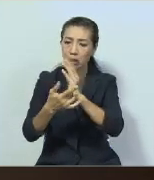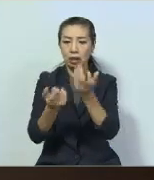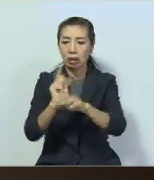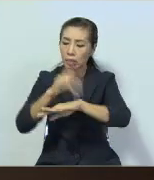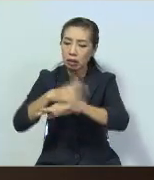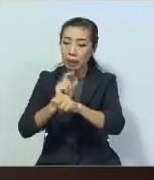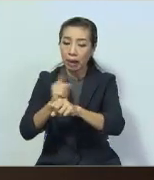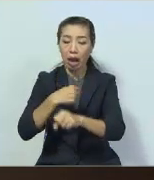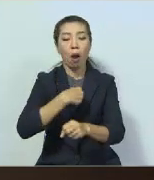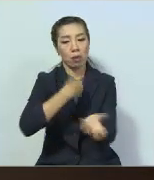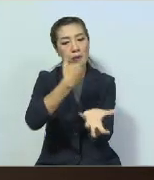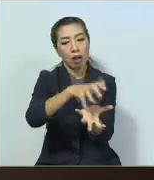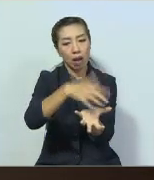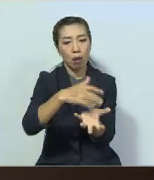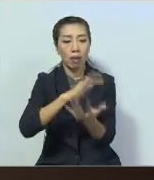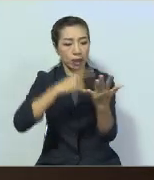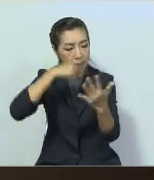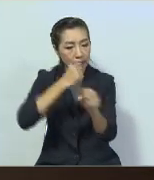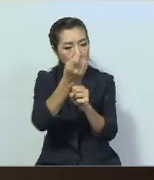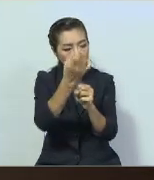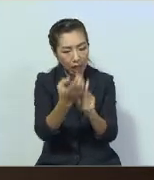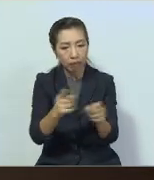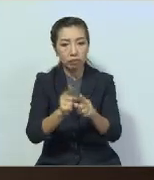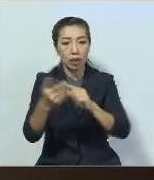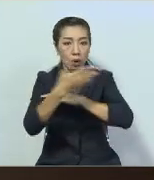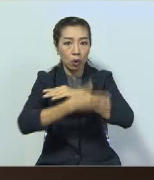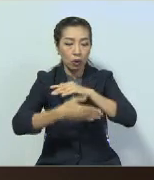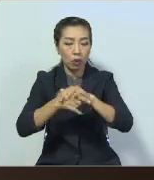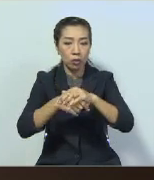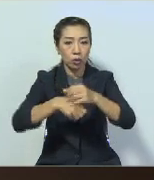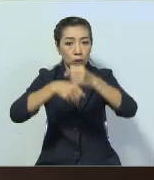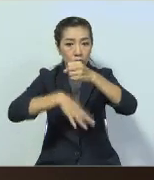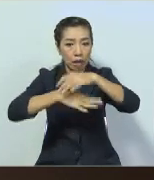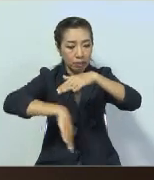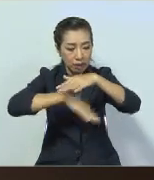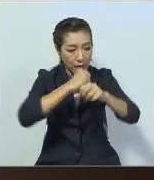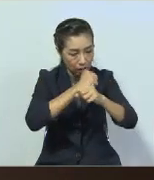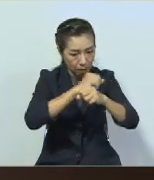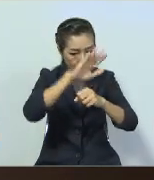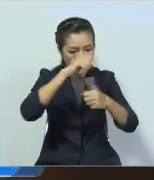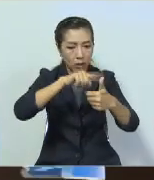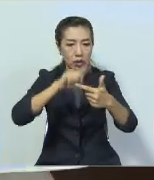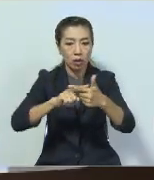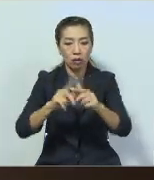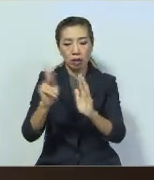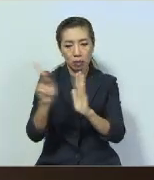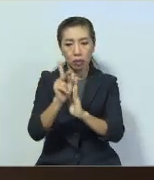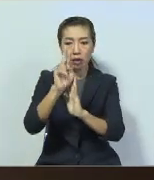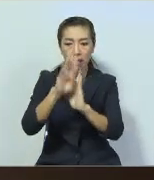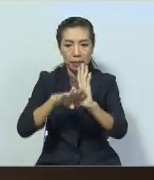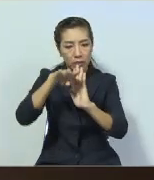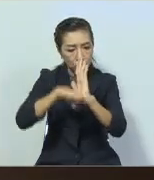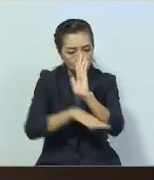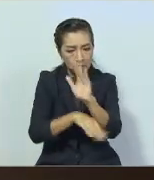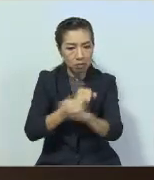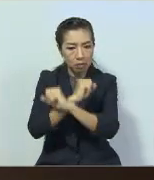ให้ฟังว่าของเรามีอะไรไปบ้างเราก็ทำโครงสร้างพื้นฐานเราก็ร่างกฎระเบียบในเรื่องของการอะไรล่ะ